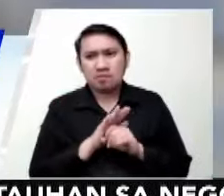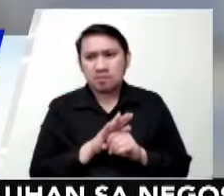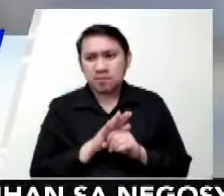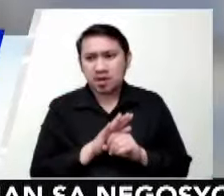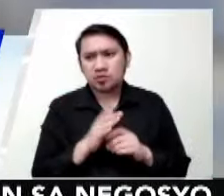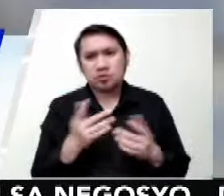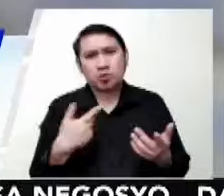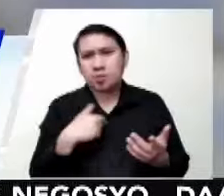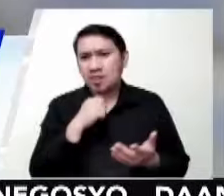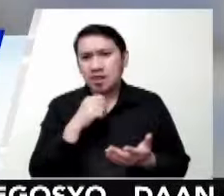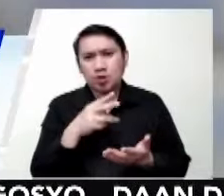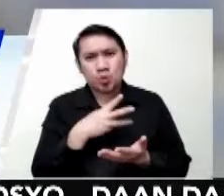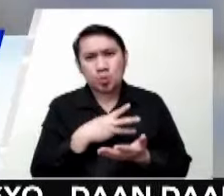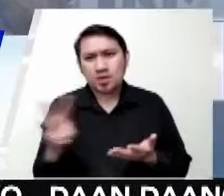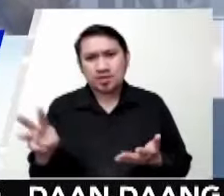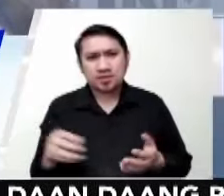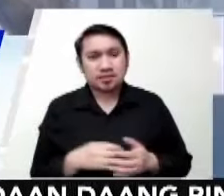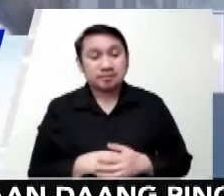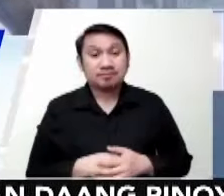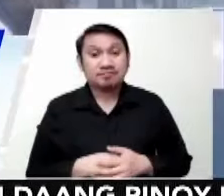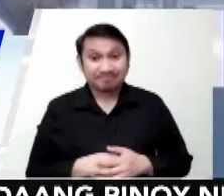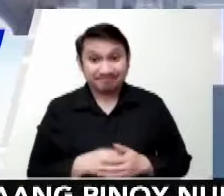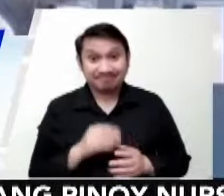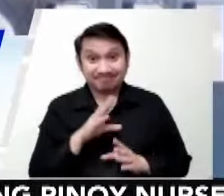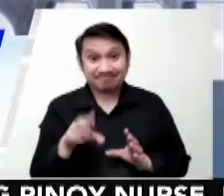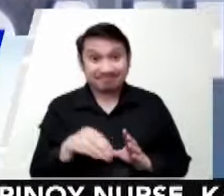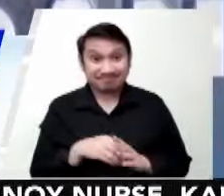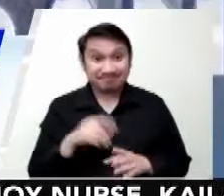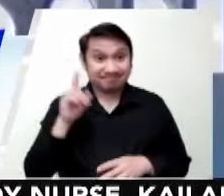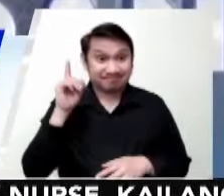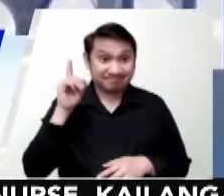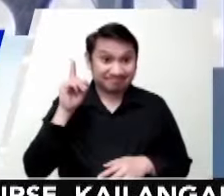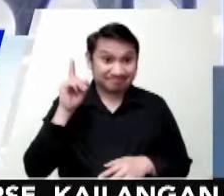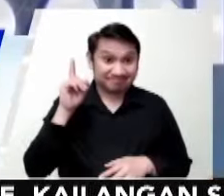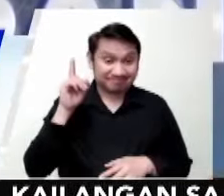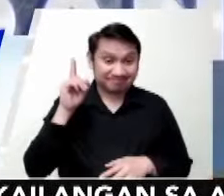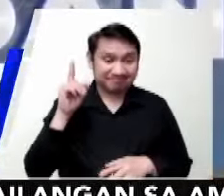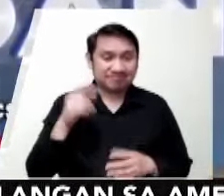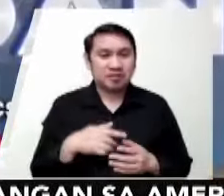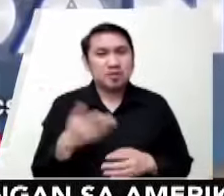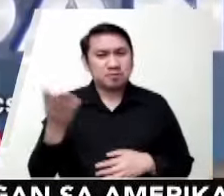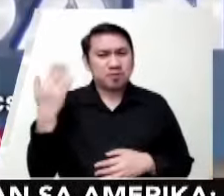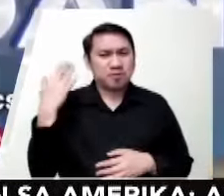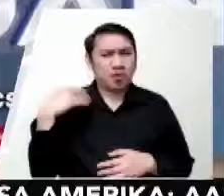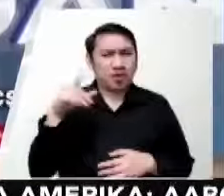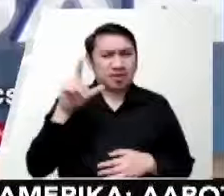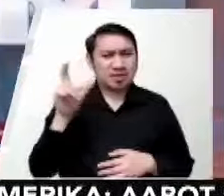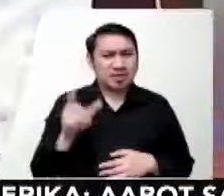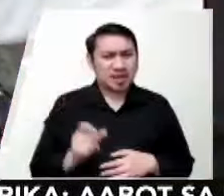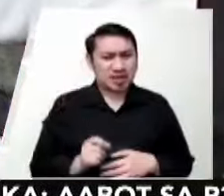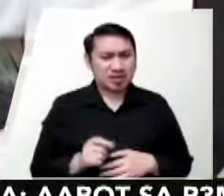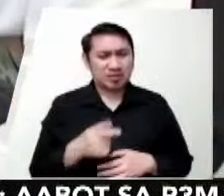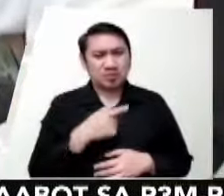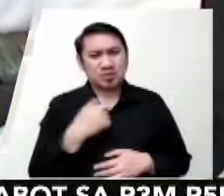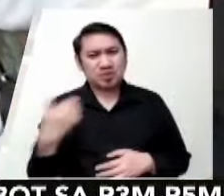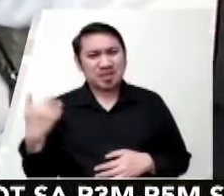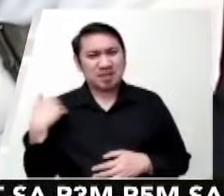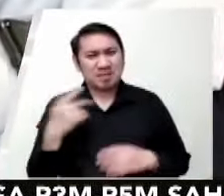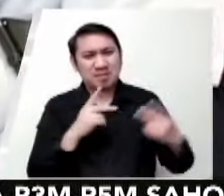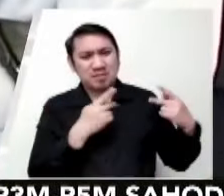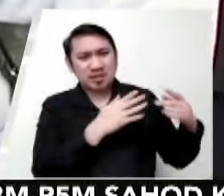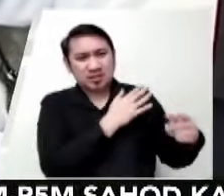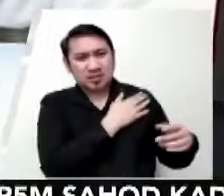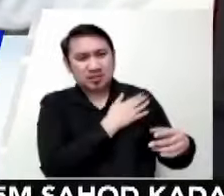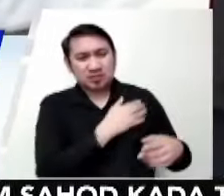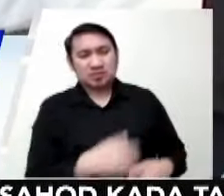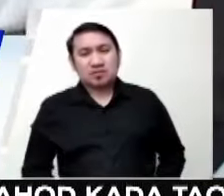din finally sa Olympics si Paalam. Natulad ni Hergi ay bigo sa Italy matapos ma-injure ang balikat. Na-discourage din po